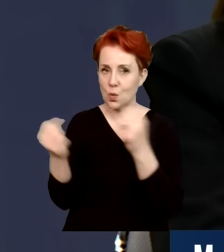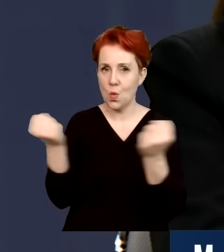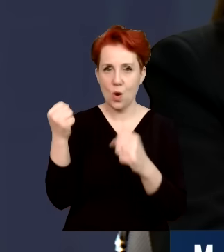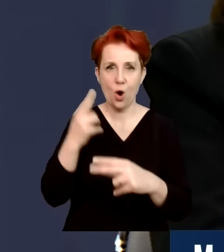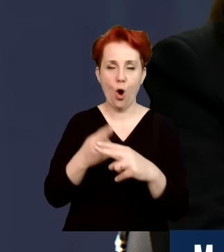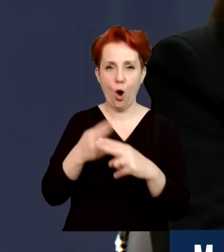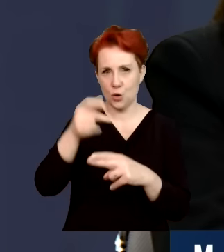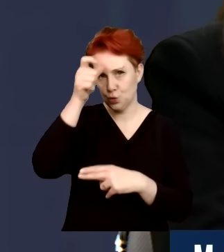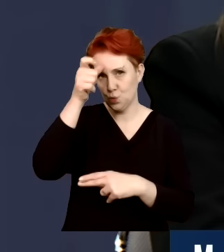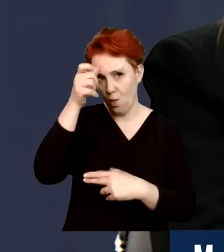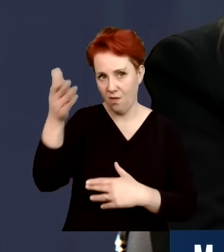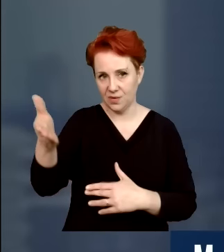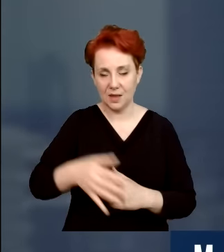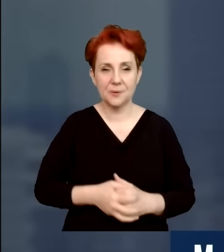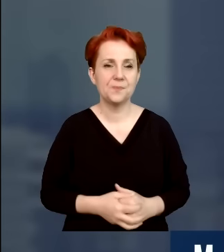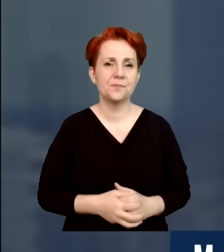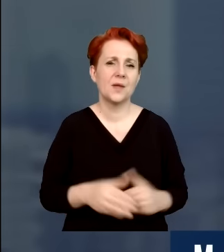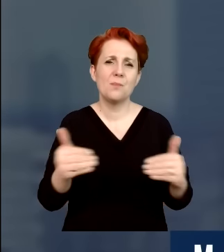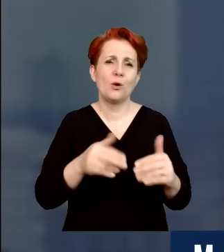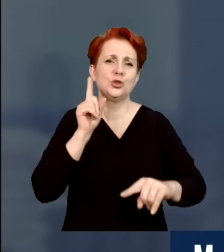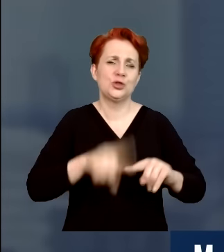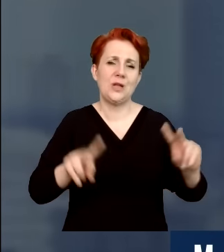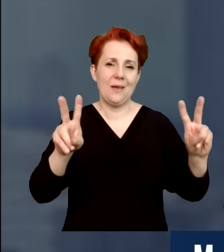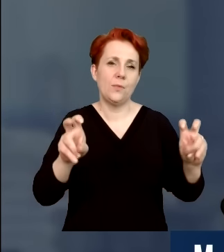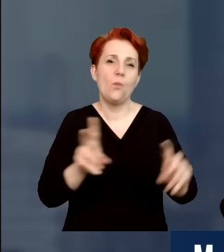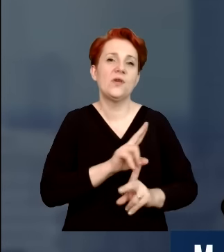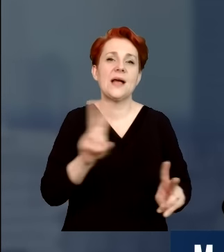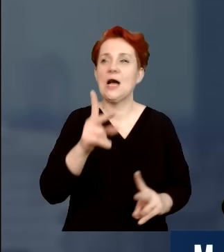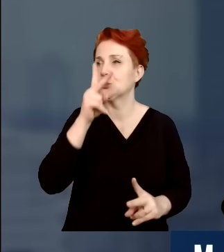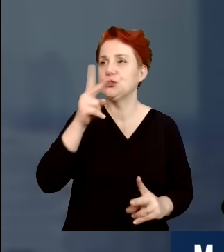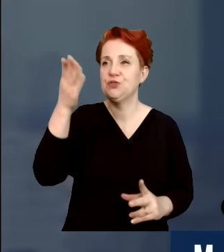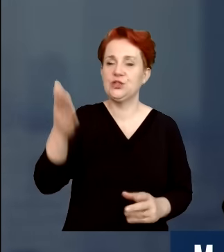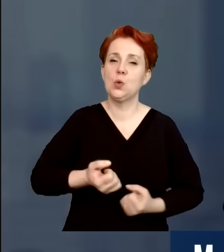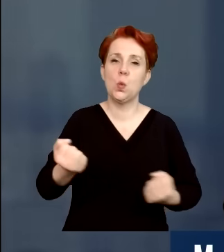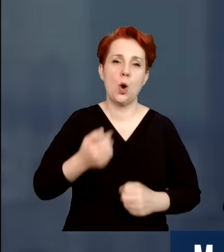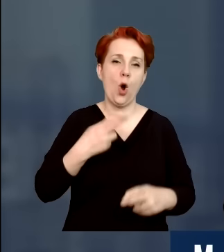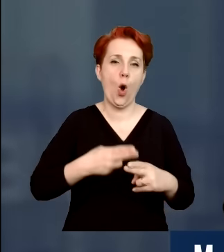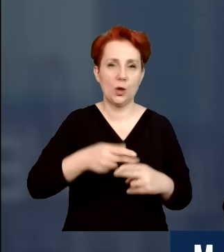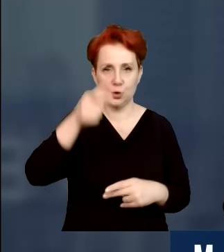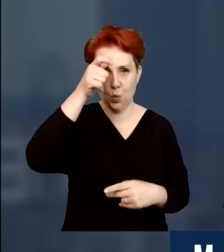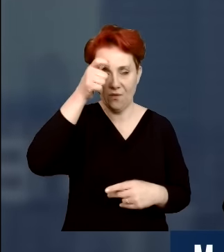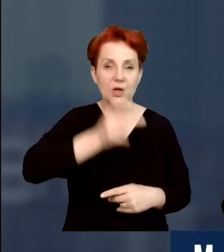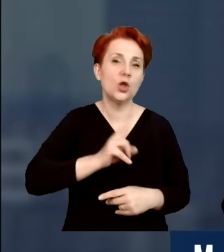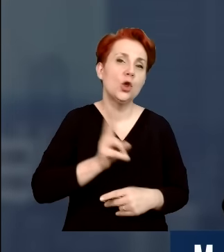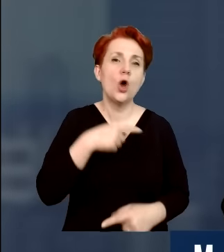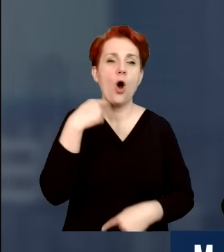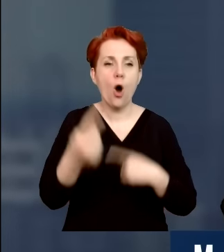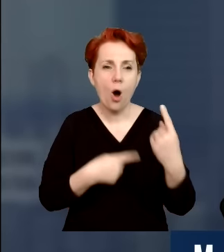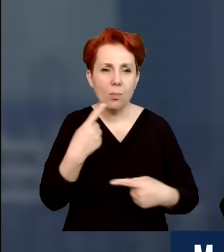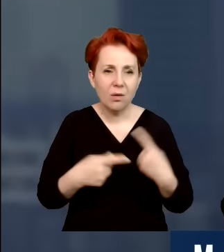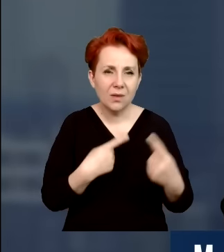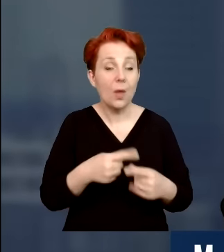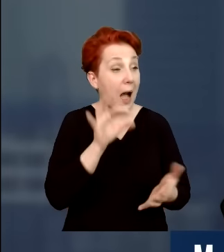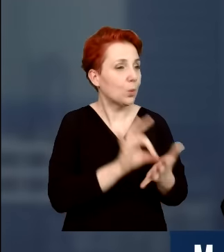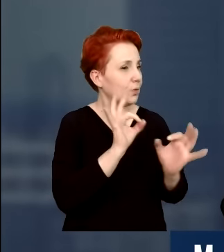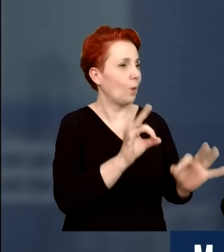ci, to być może źle cytuję, no każdy widział, tak powiedział, że jest to bardzo ciężko chory człowiek i ci, którzy opowiadają, tu akurat się dobrze zachował, ci,